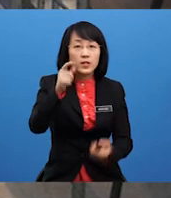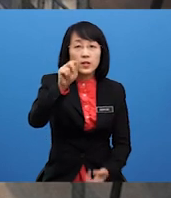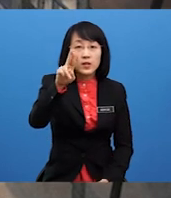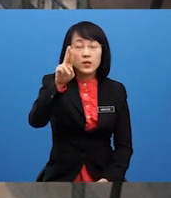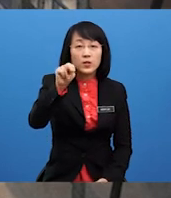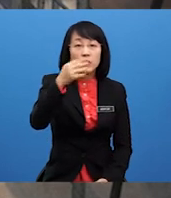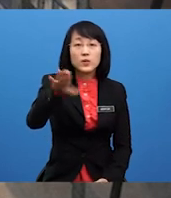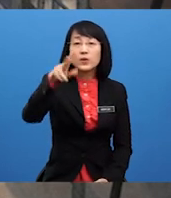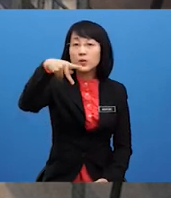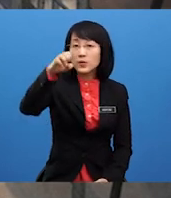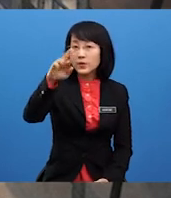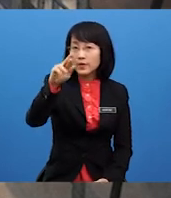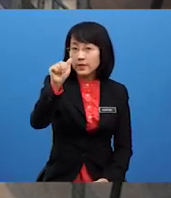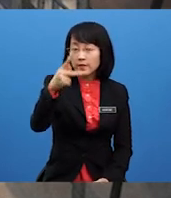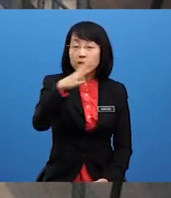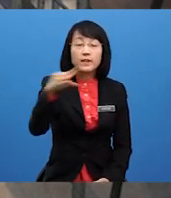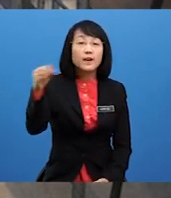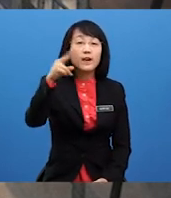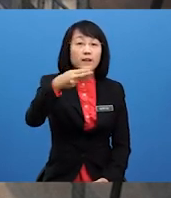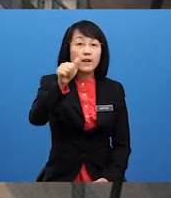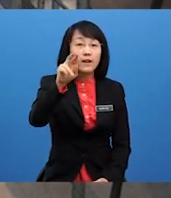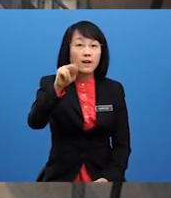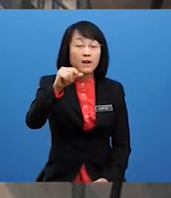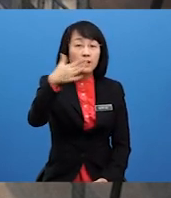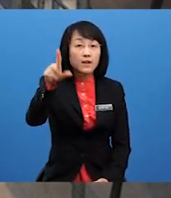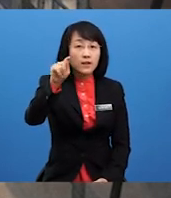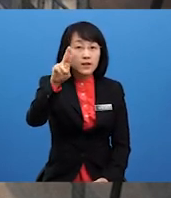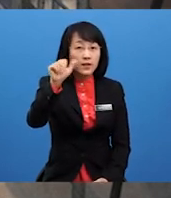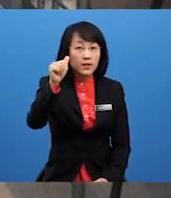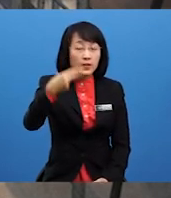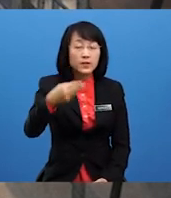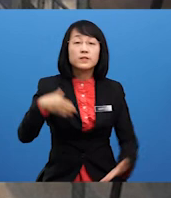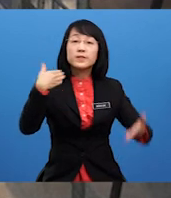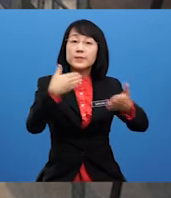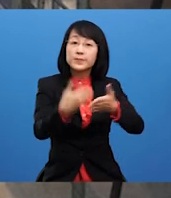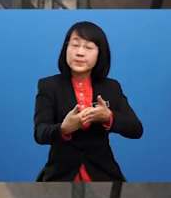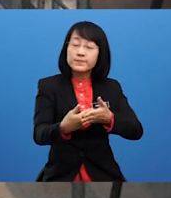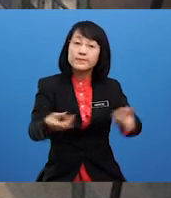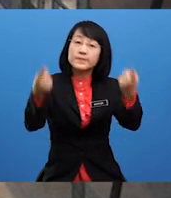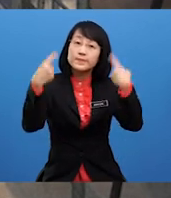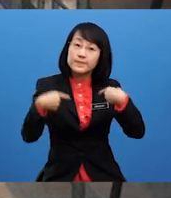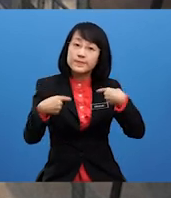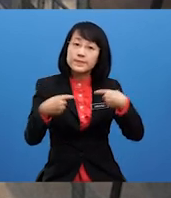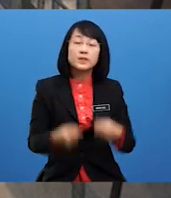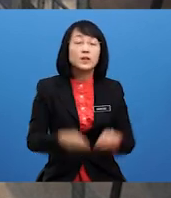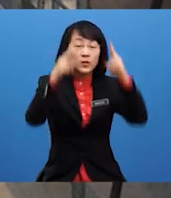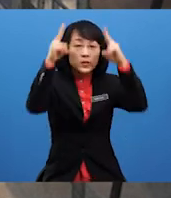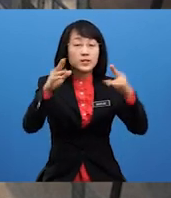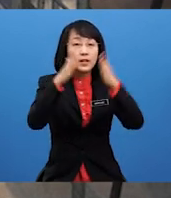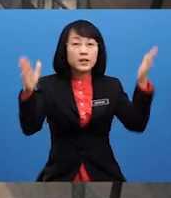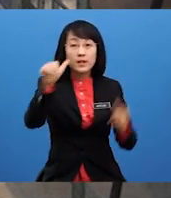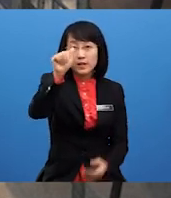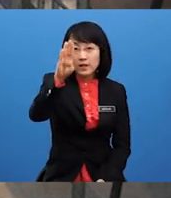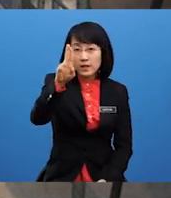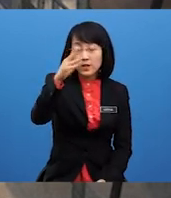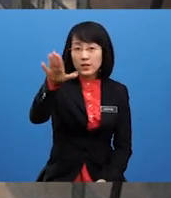itu, beliau tidak didedahkan dengan ilmu. Sehinggalah datangnya Maulana Abu Bakar, barulah Sultan mula